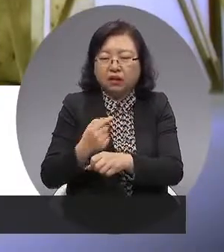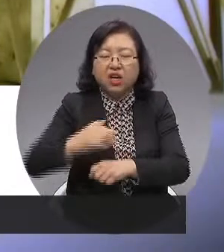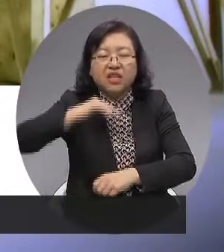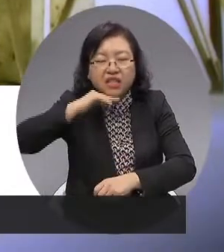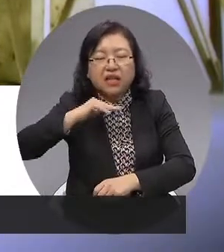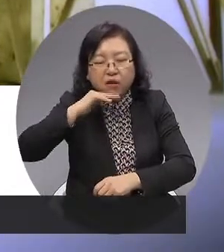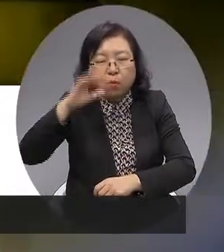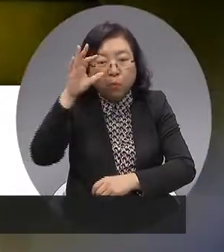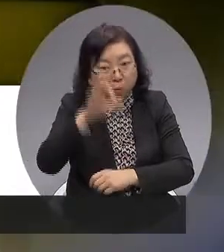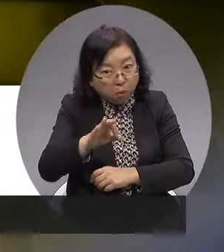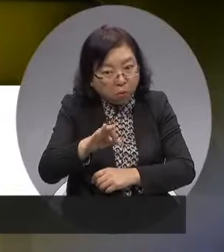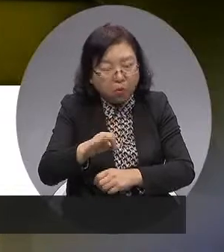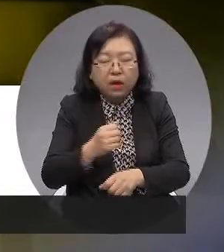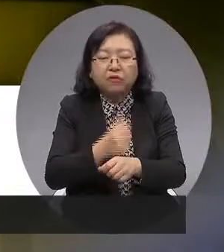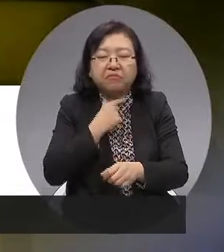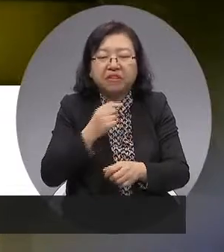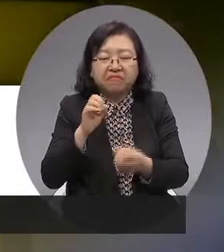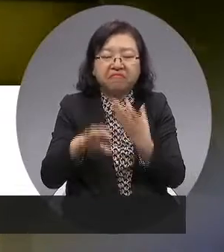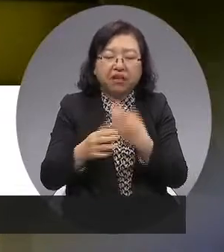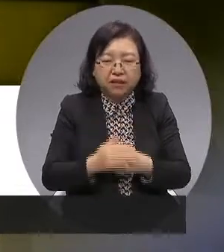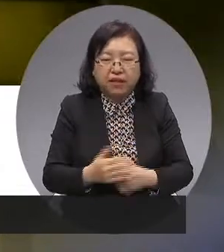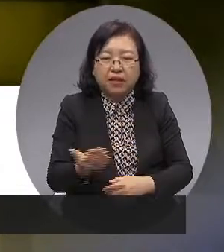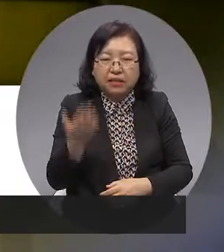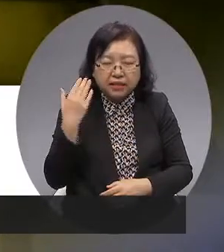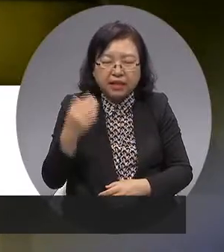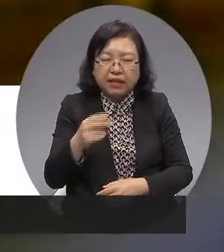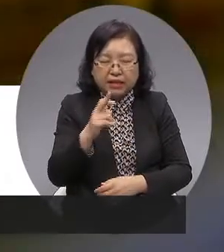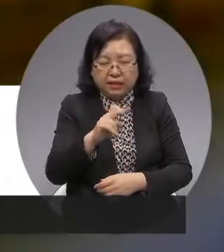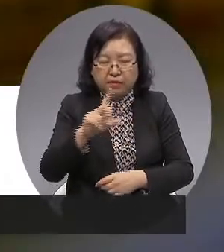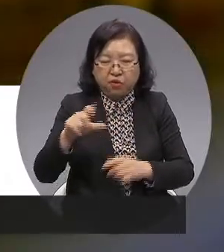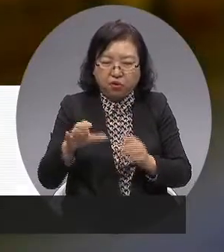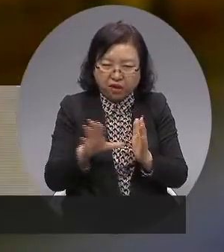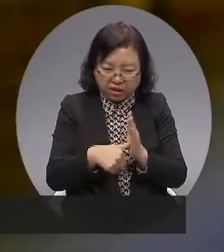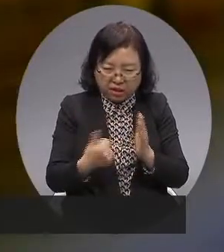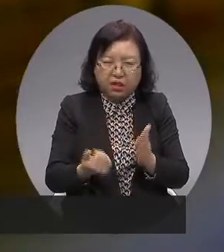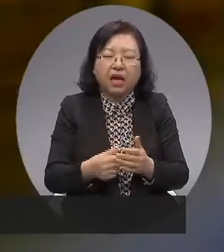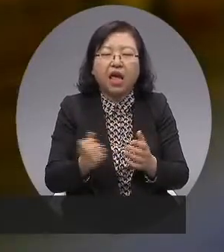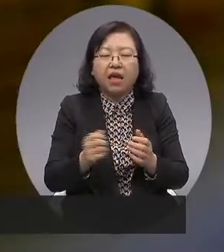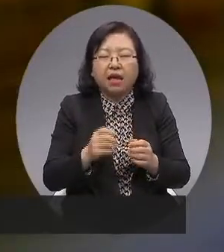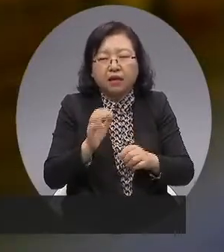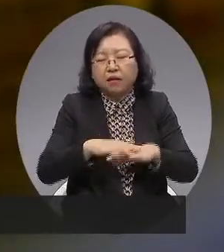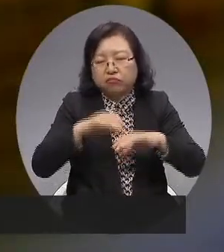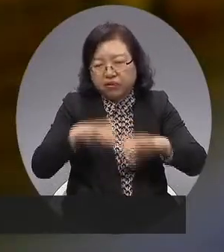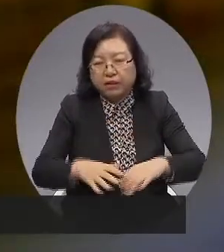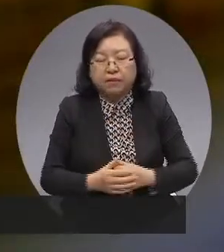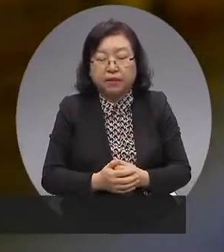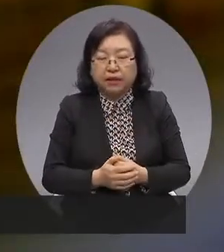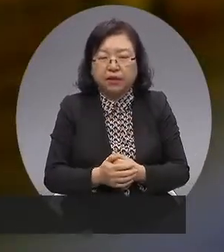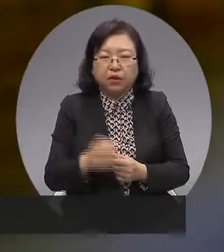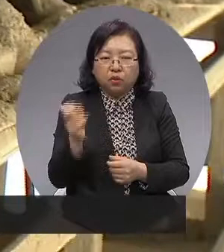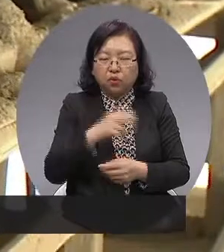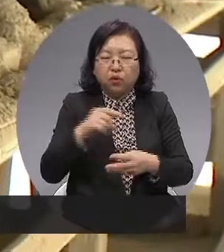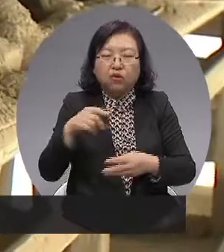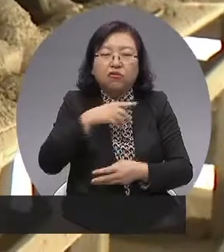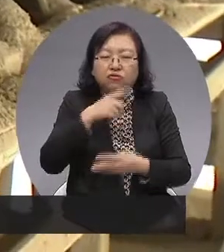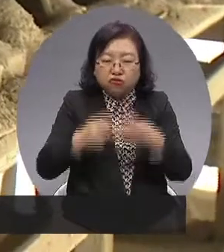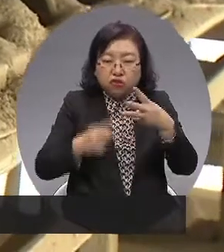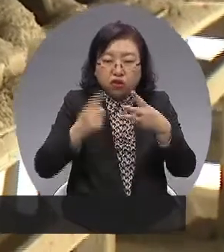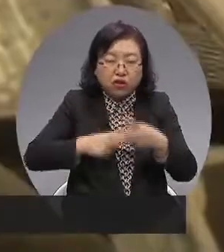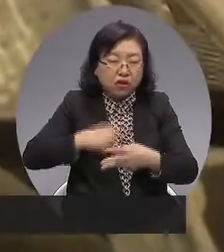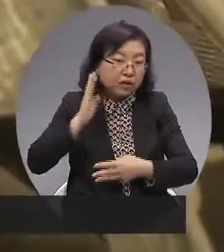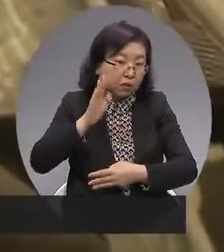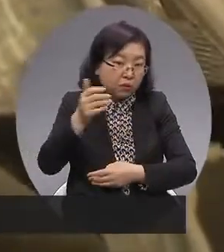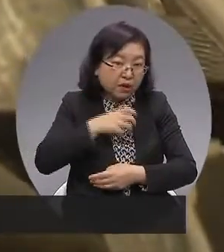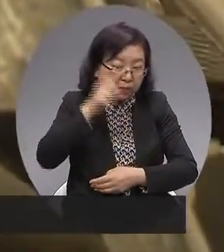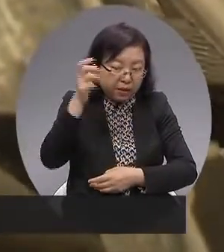검토하겠다며 지난해 12월 법안을 부결시켰습니다. 한편 윤석열 대통령 당선인은 시멘트세가